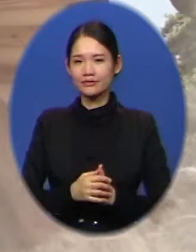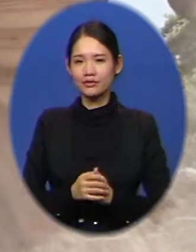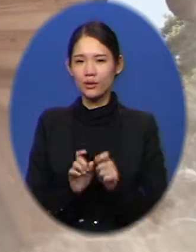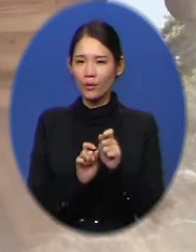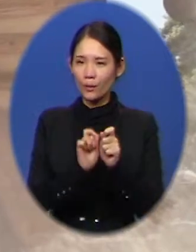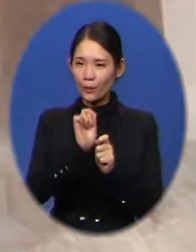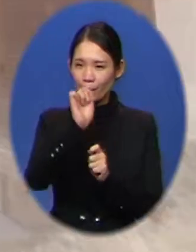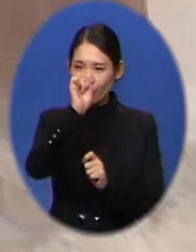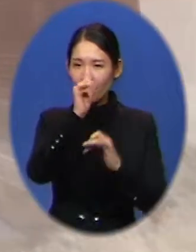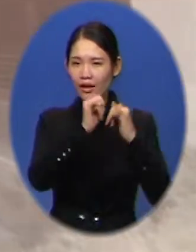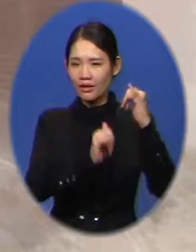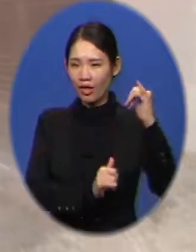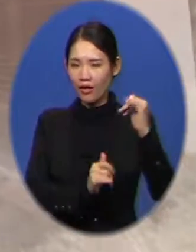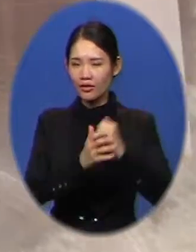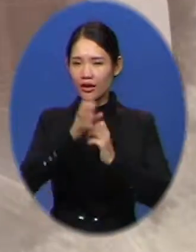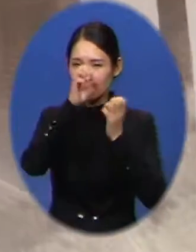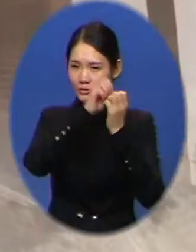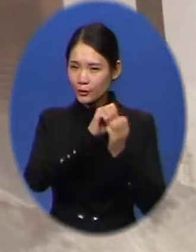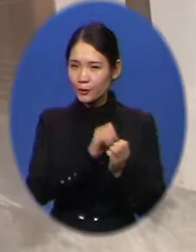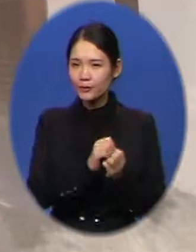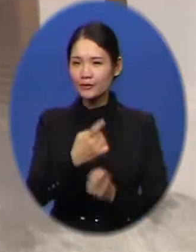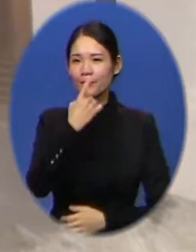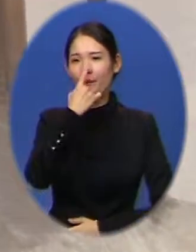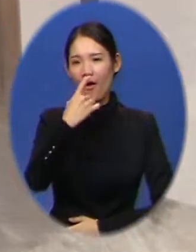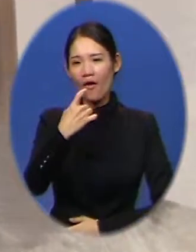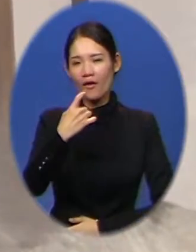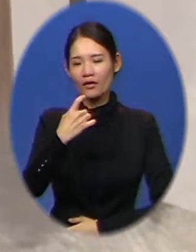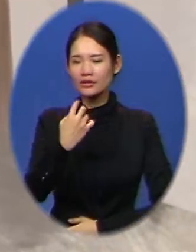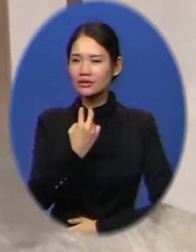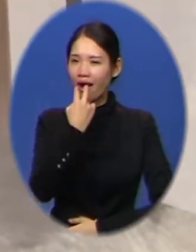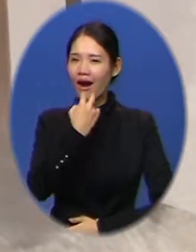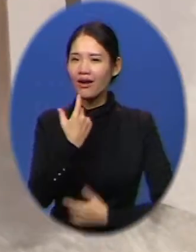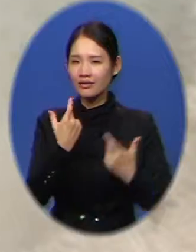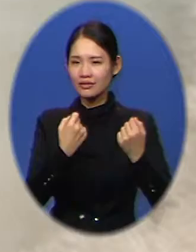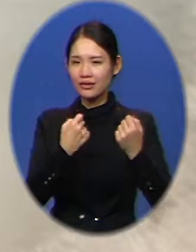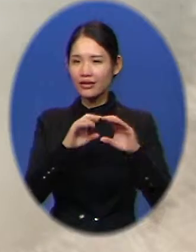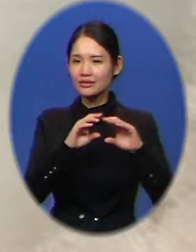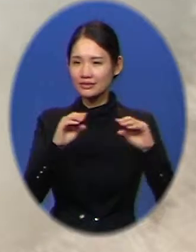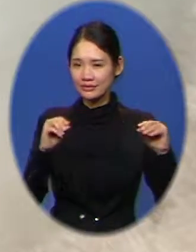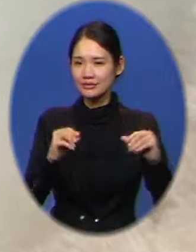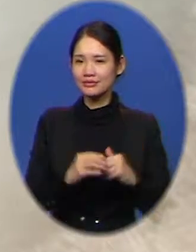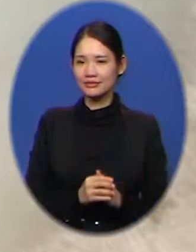오랜 역사와 전통, 멋이 살아있는 땅.